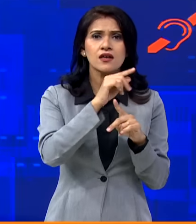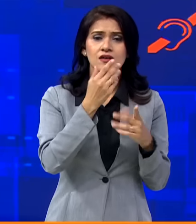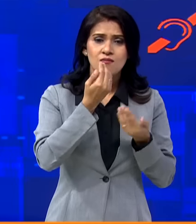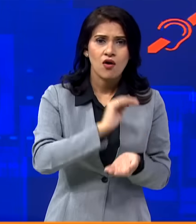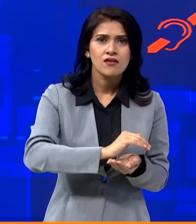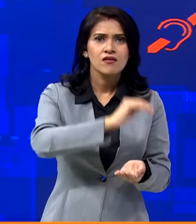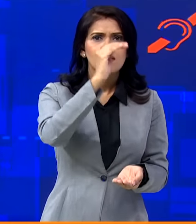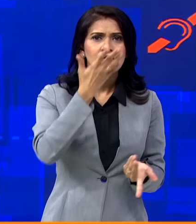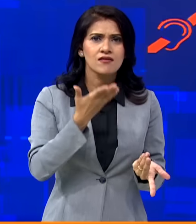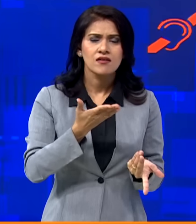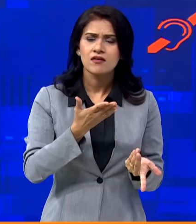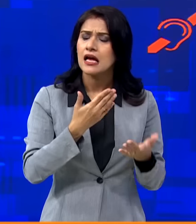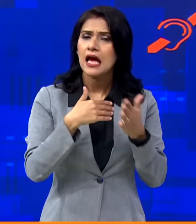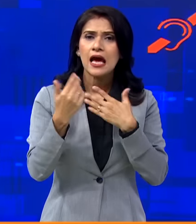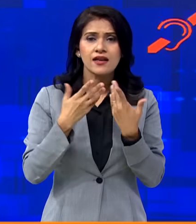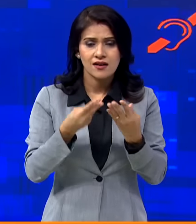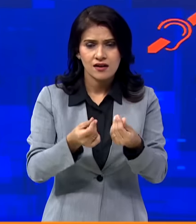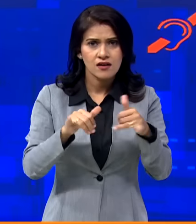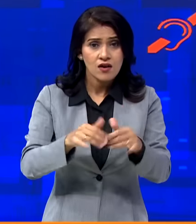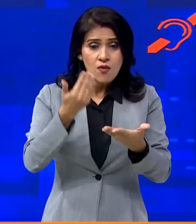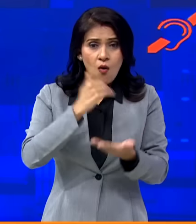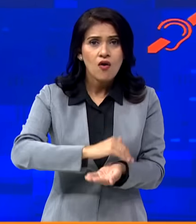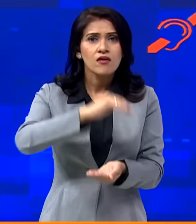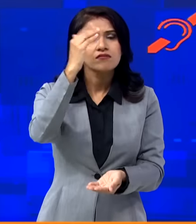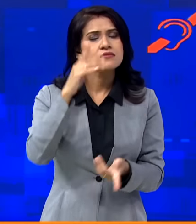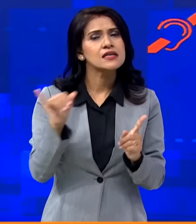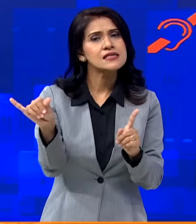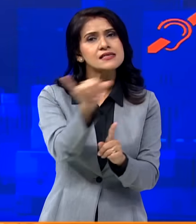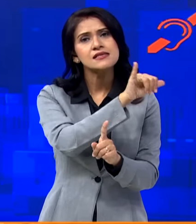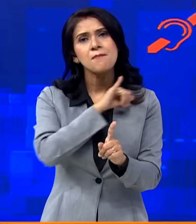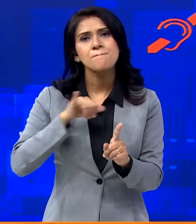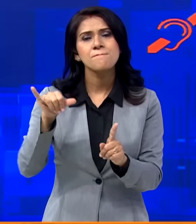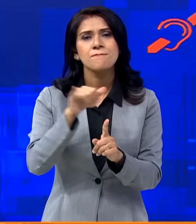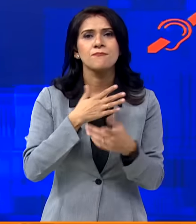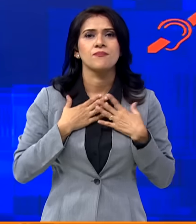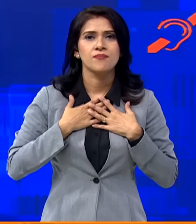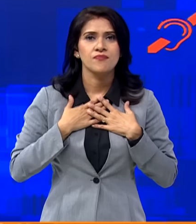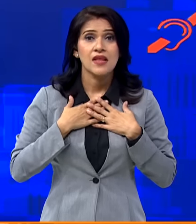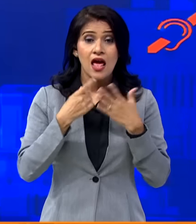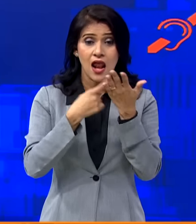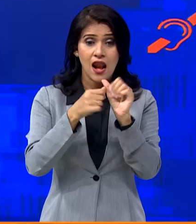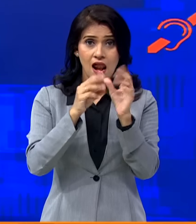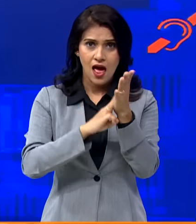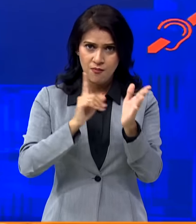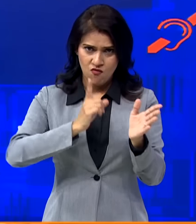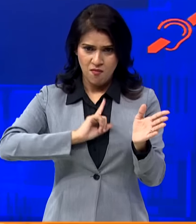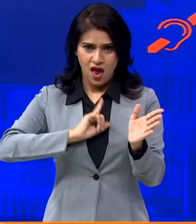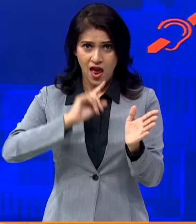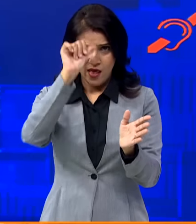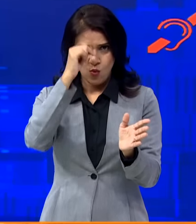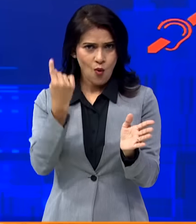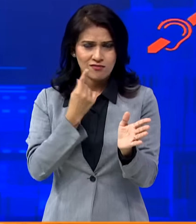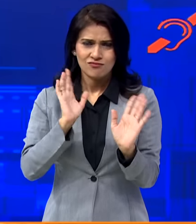आपके हैं उतने हमारे हैं तो मैं हमेशा यह कहता हूं कि राम जितना हिंदुओं के हैं उतना ही मुसलमानों के